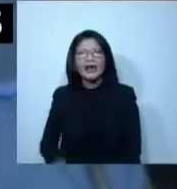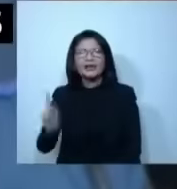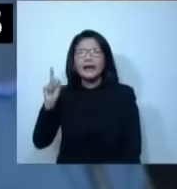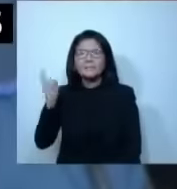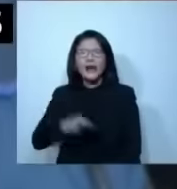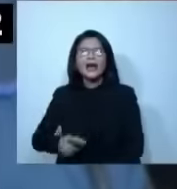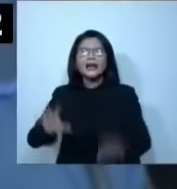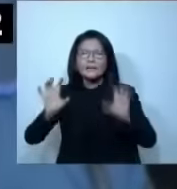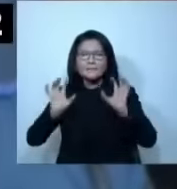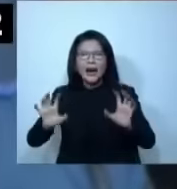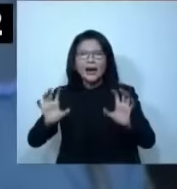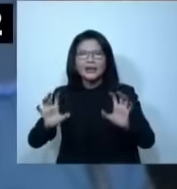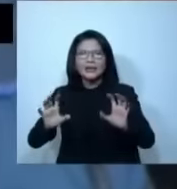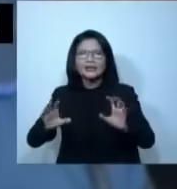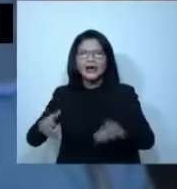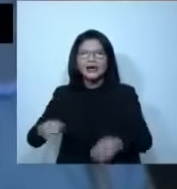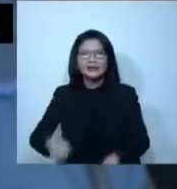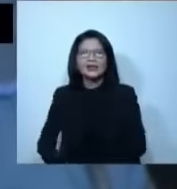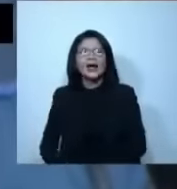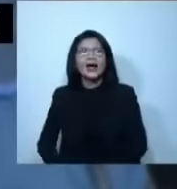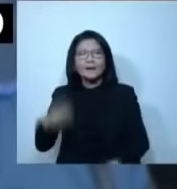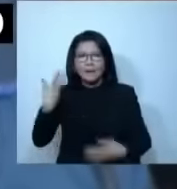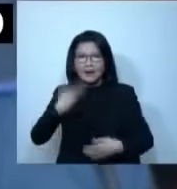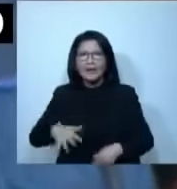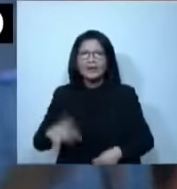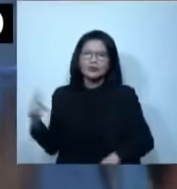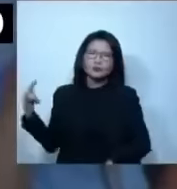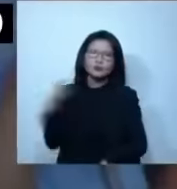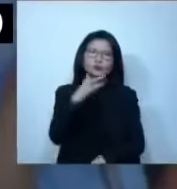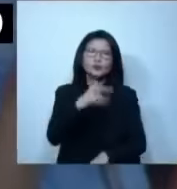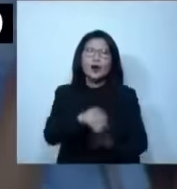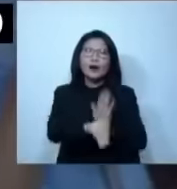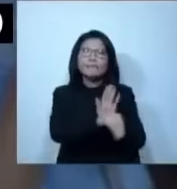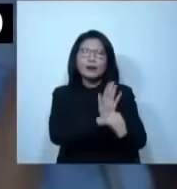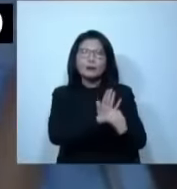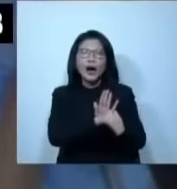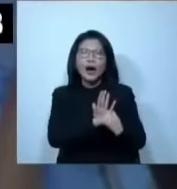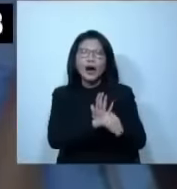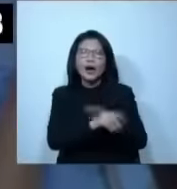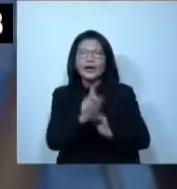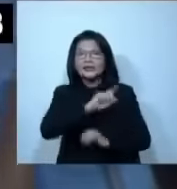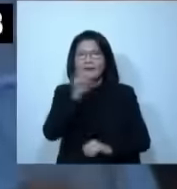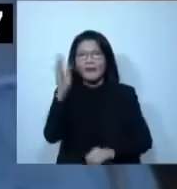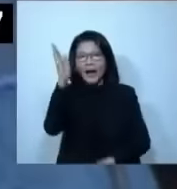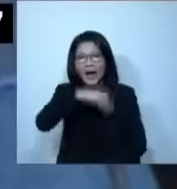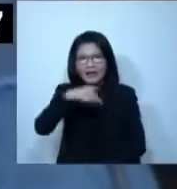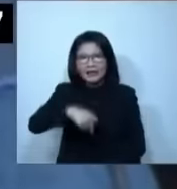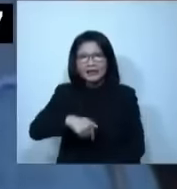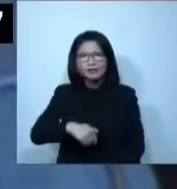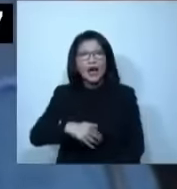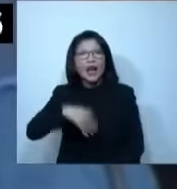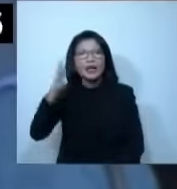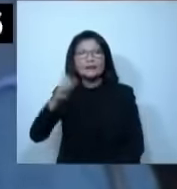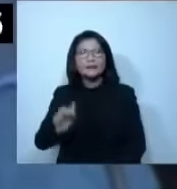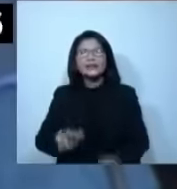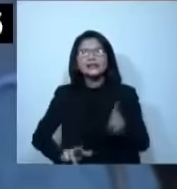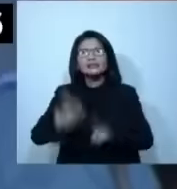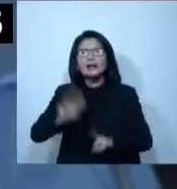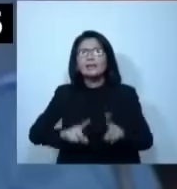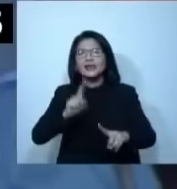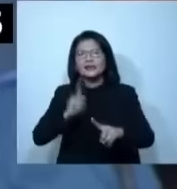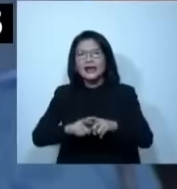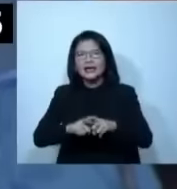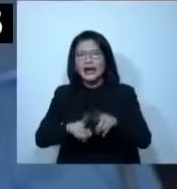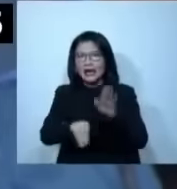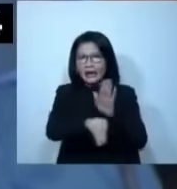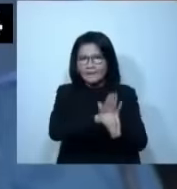paling banyak ke Papua. Paling banyak ke Papua. Kalau tidak salah sampai hari ini beliau sudah lebih dari 19 kali ke